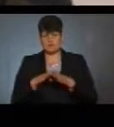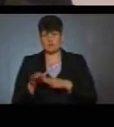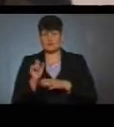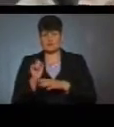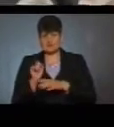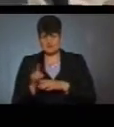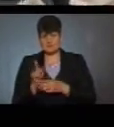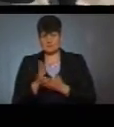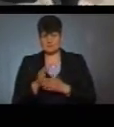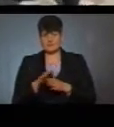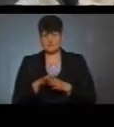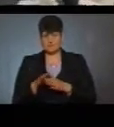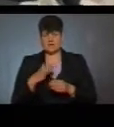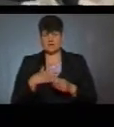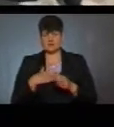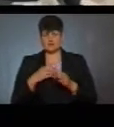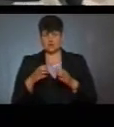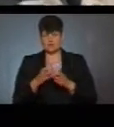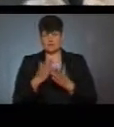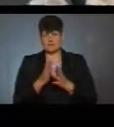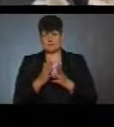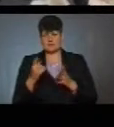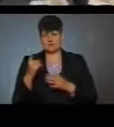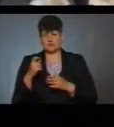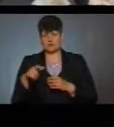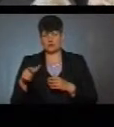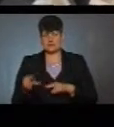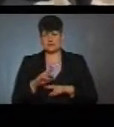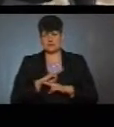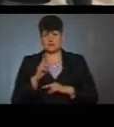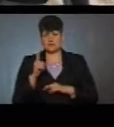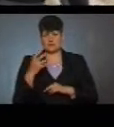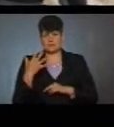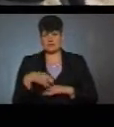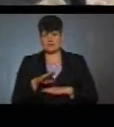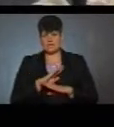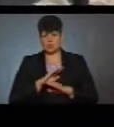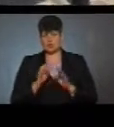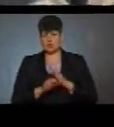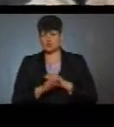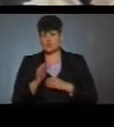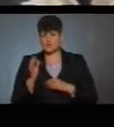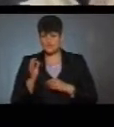яке ми маємо. В нашій структурі є більше, ніж 100 людей загинули. 105 людей загинуло на сході.